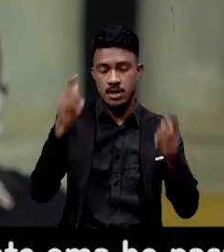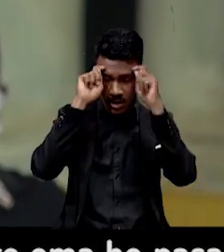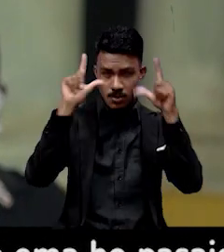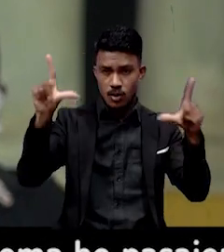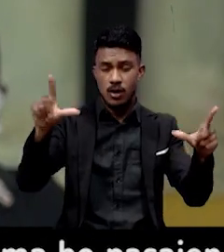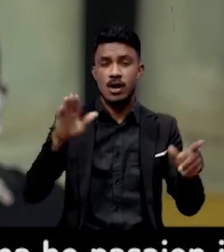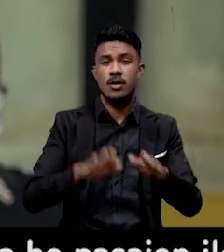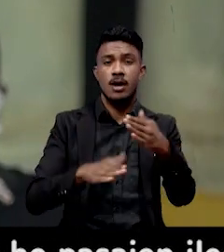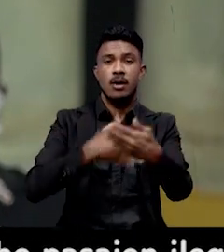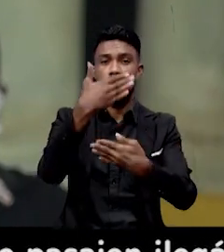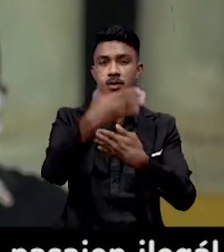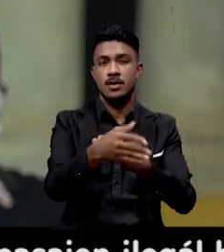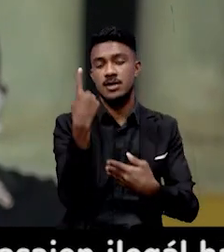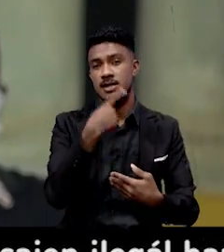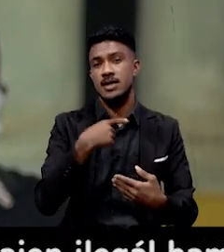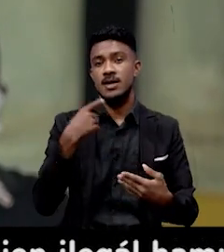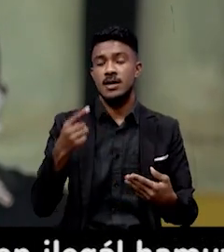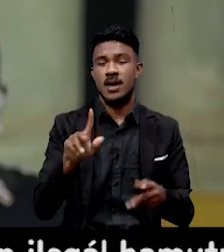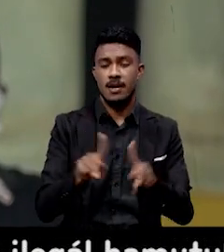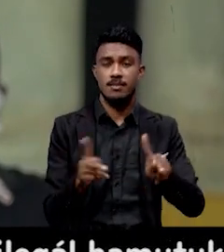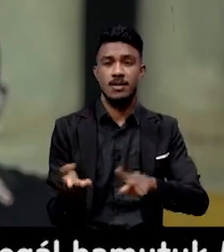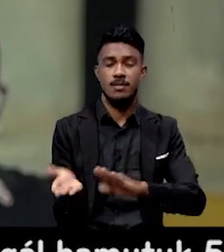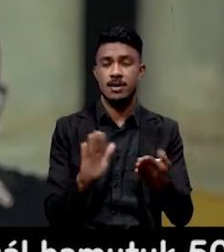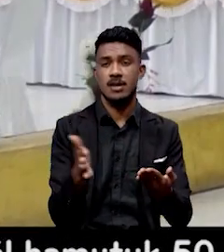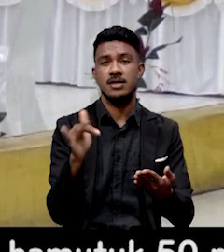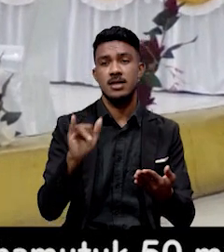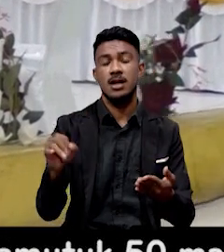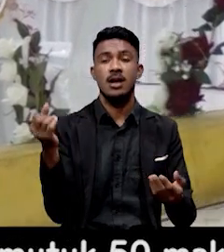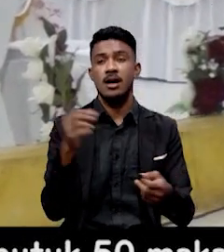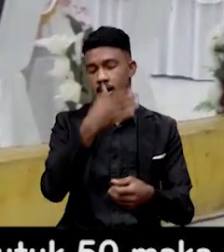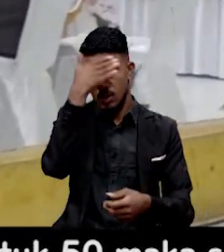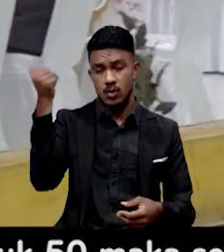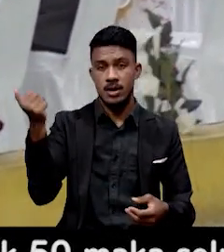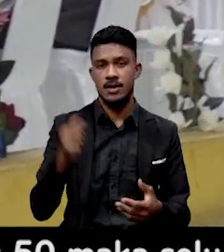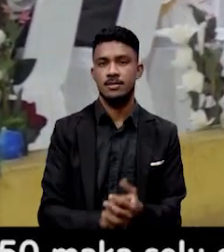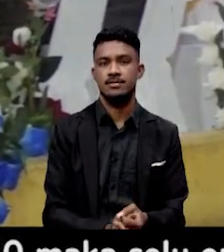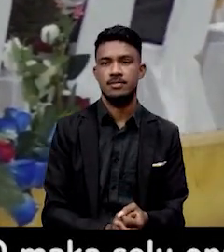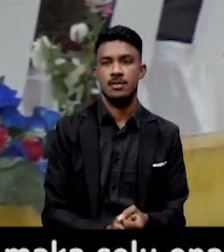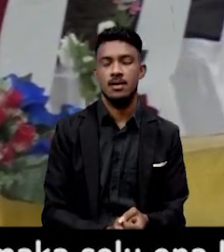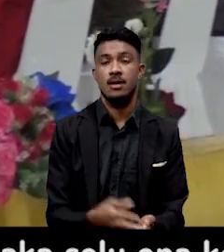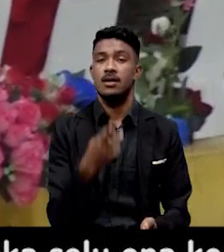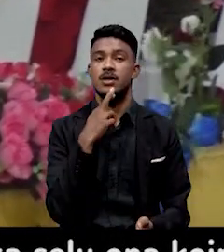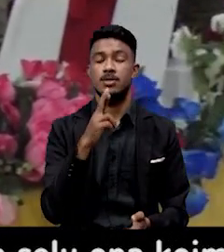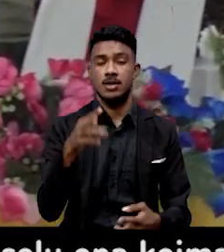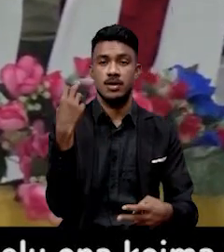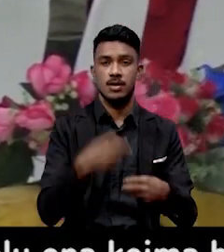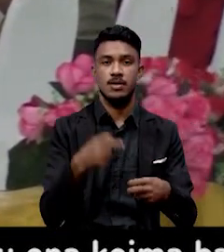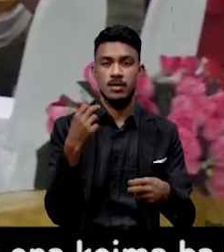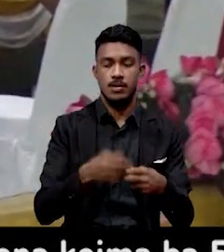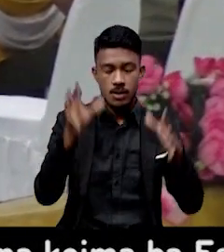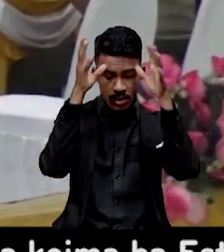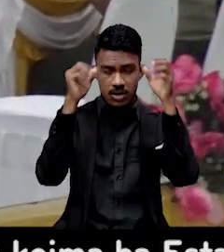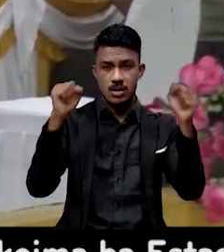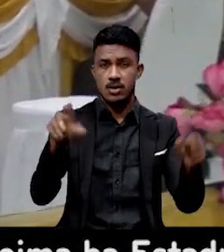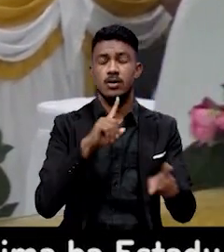lau ba oi, se mate bian eroi sira ito bot sira haluha tia. Hatamba preocupação ne presidente